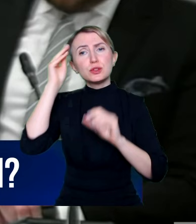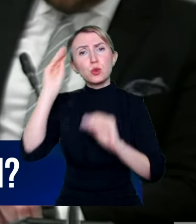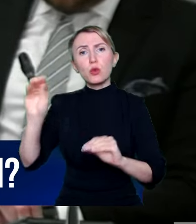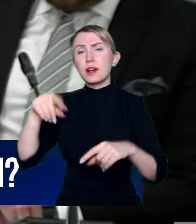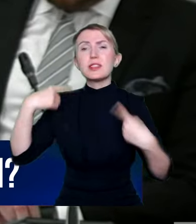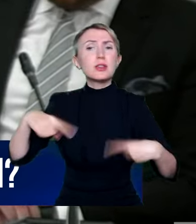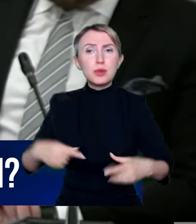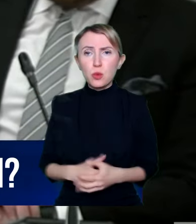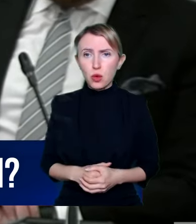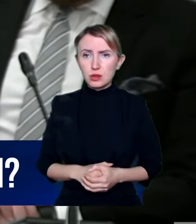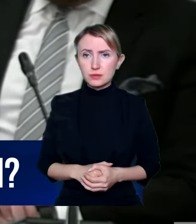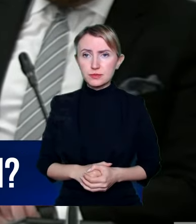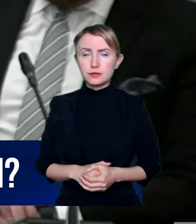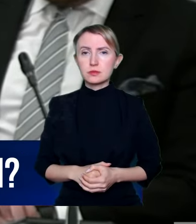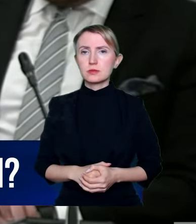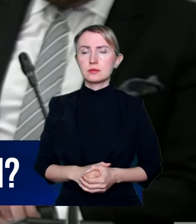Więc